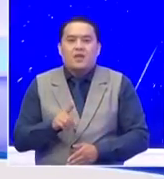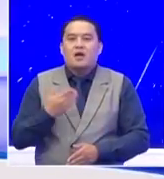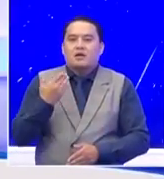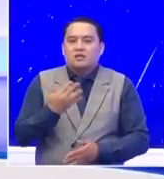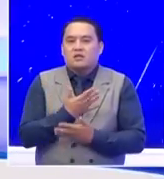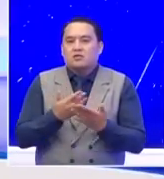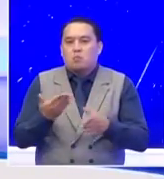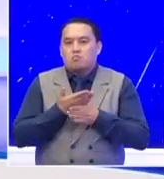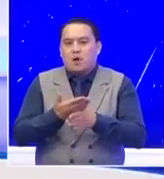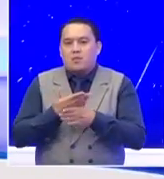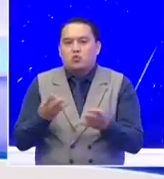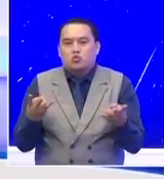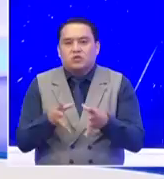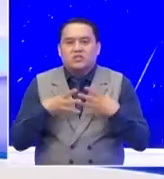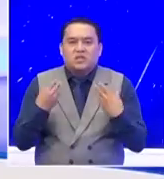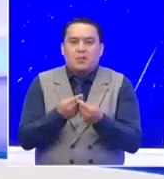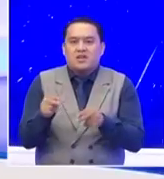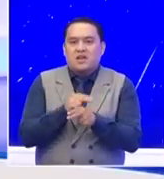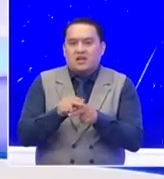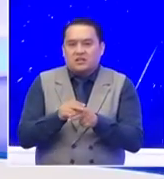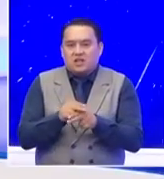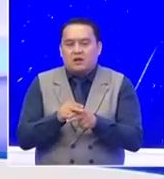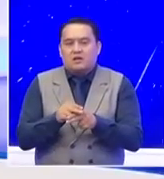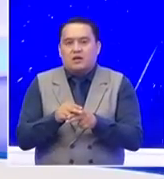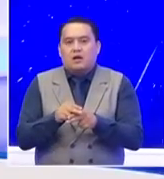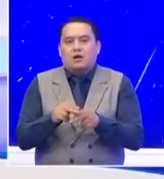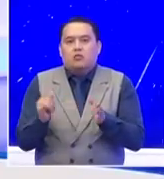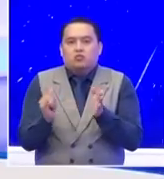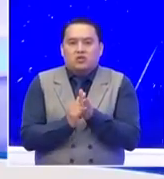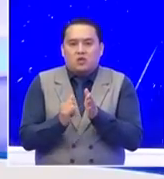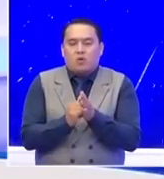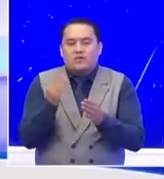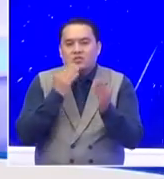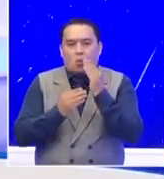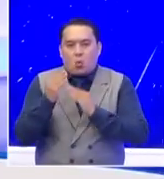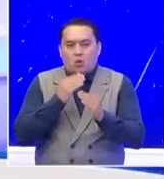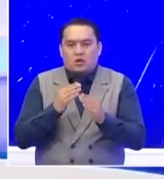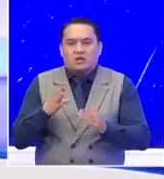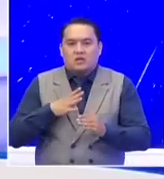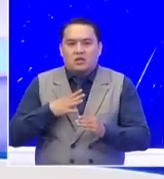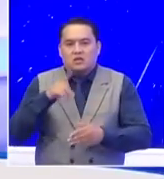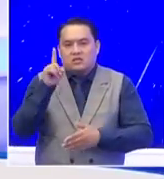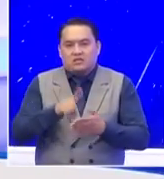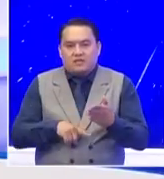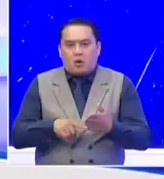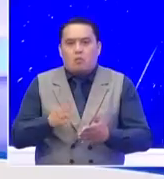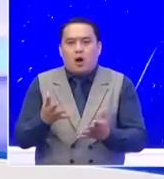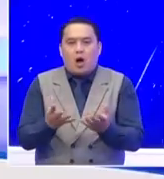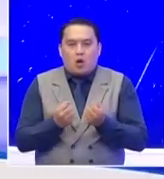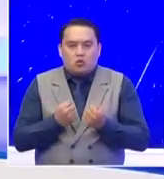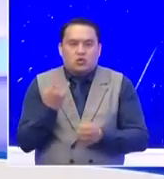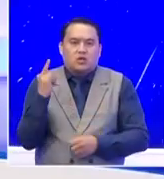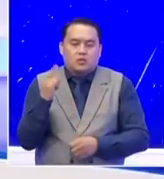несколько лет они помогают нуждающимся семьям в лечении и протезировании. Буквально на днях надежду на светлое будущее